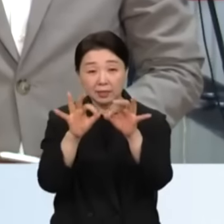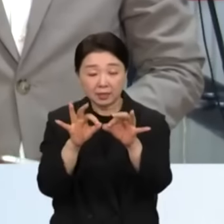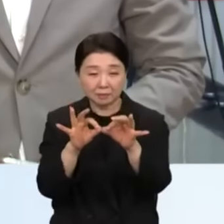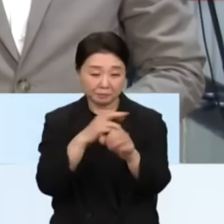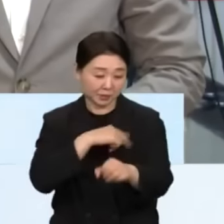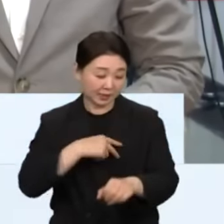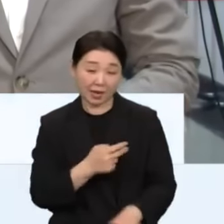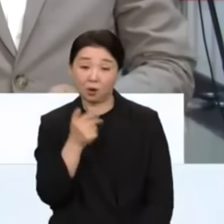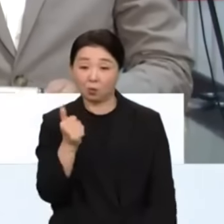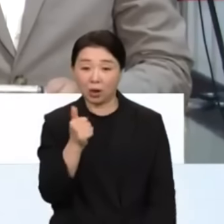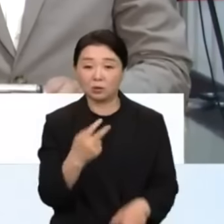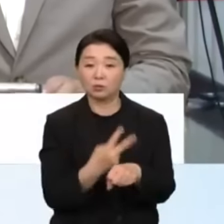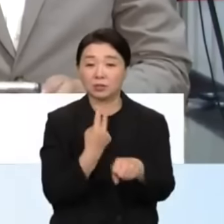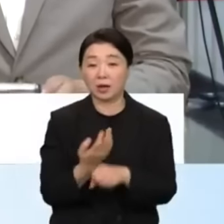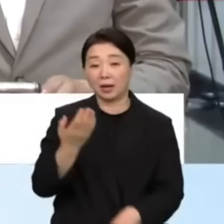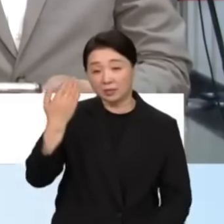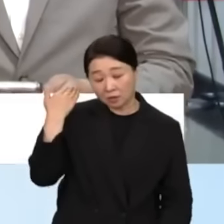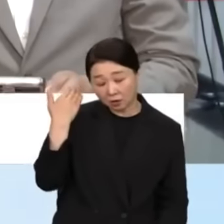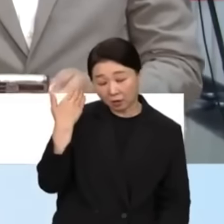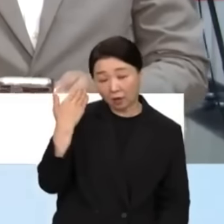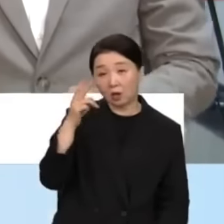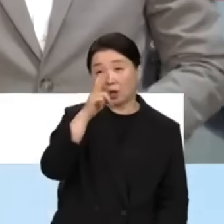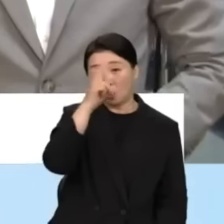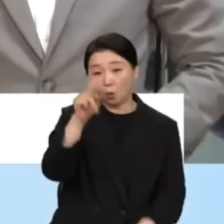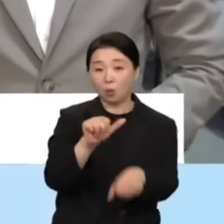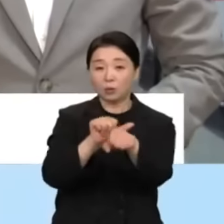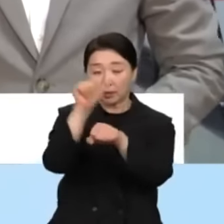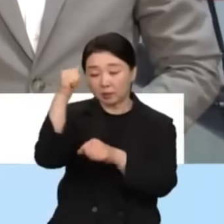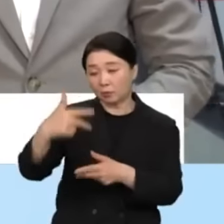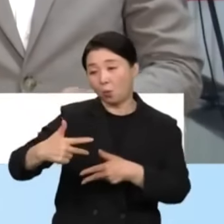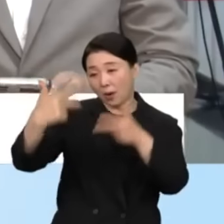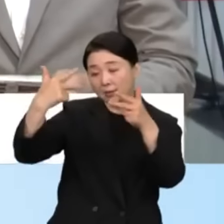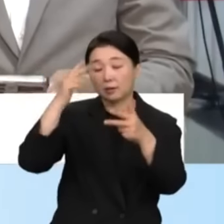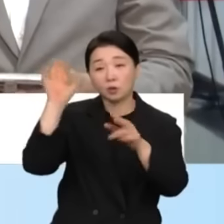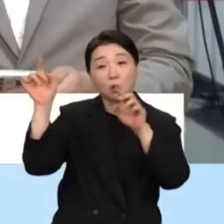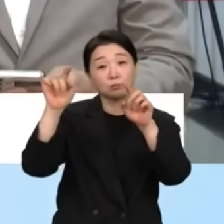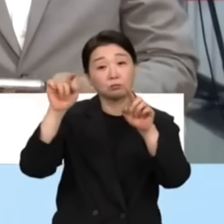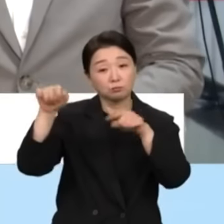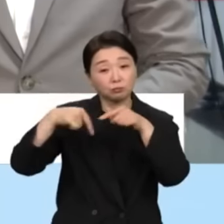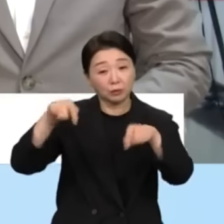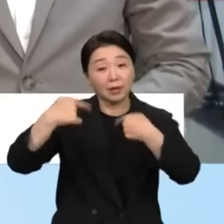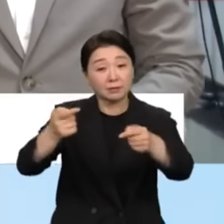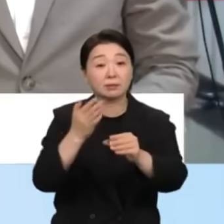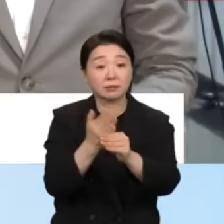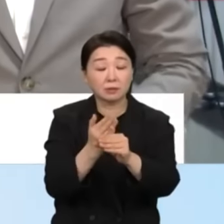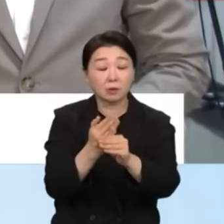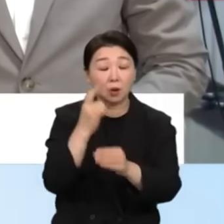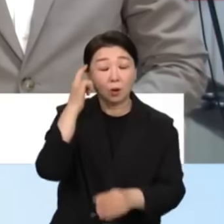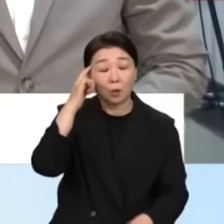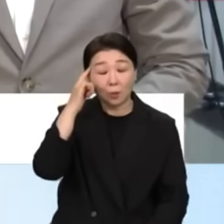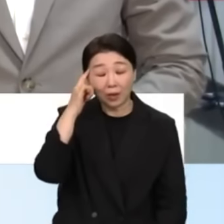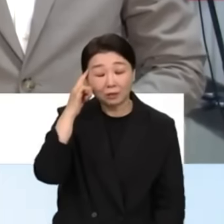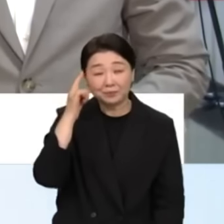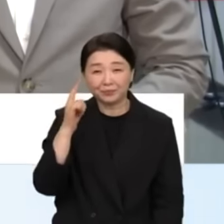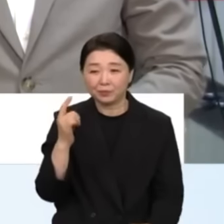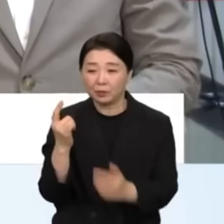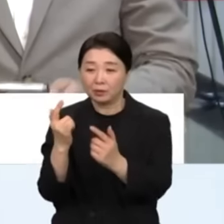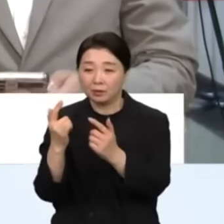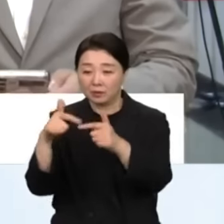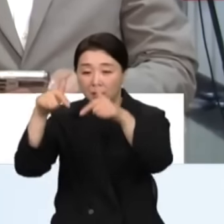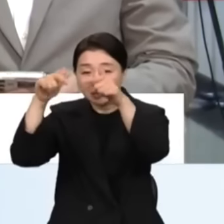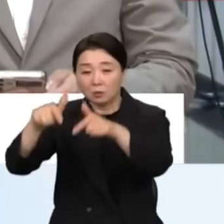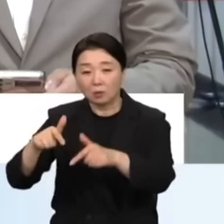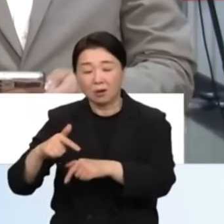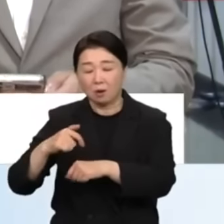사령관은 2시간쯤 전인 오후 5시부터 화상으로 청문회에 참여하고 있습니다. 당초 서북도서 훈련을 이유로 불출석